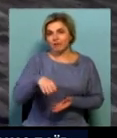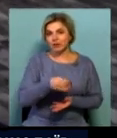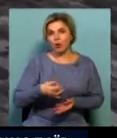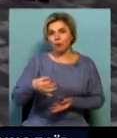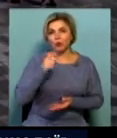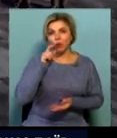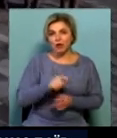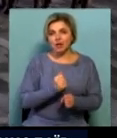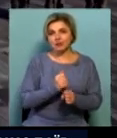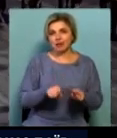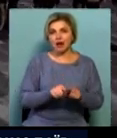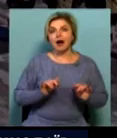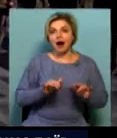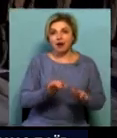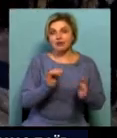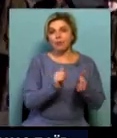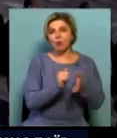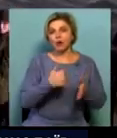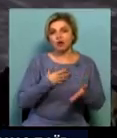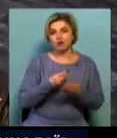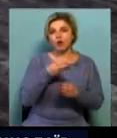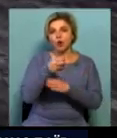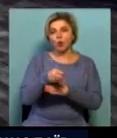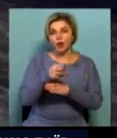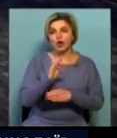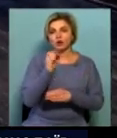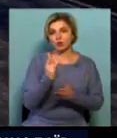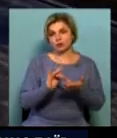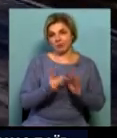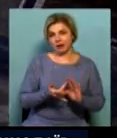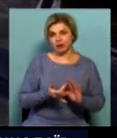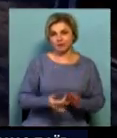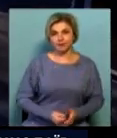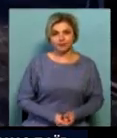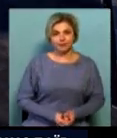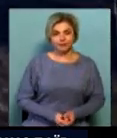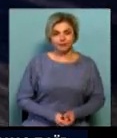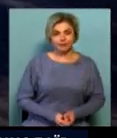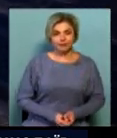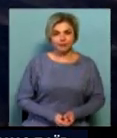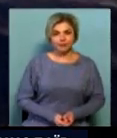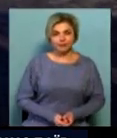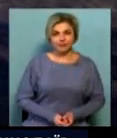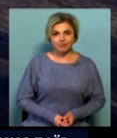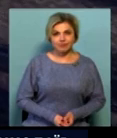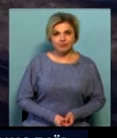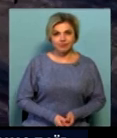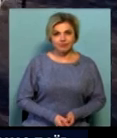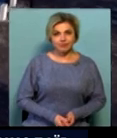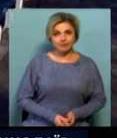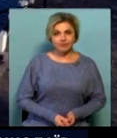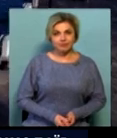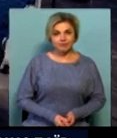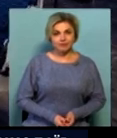провели подібну акцію та опублікували свої відеоролики у соціальній мережі. Вікторія Андрушків, Юрій Руденко, телевізійні